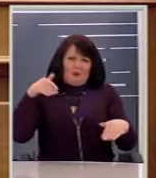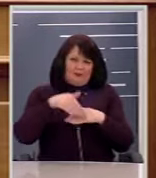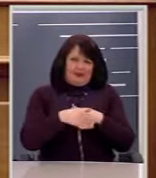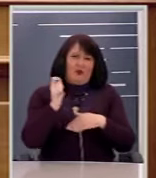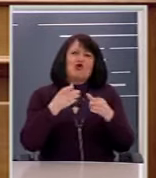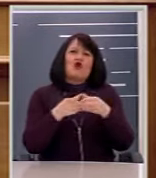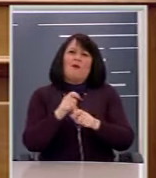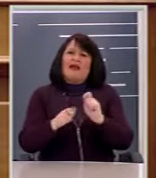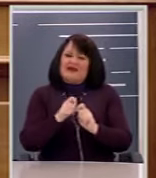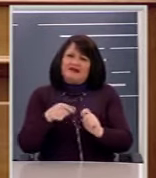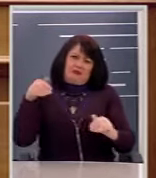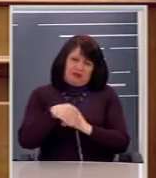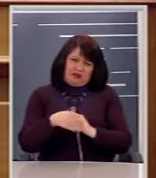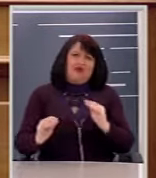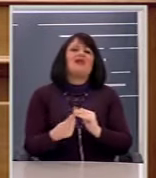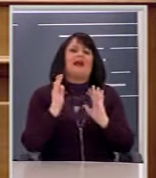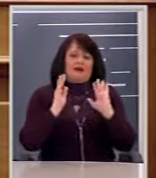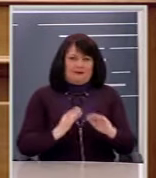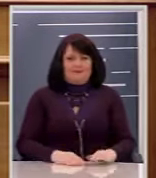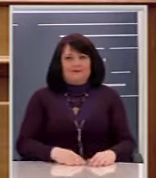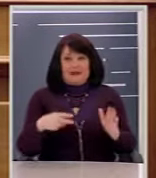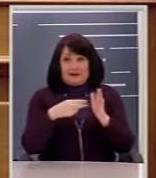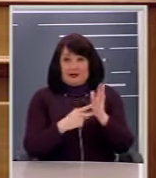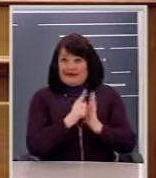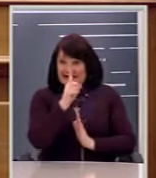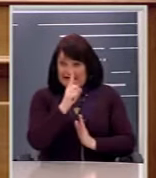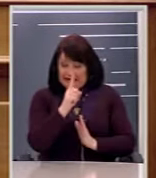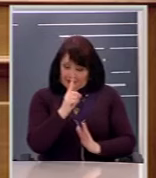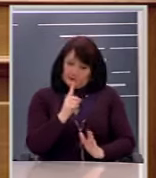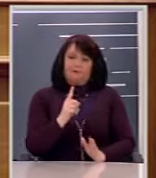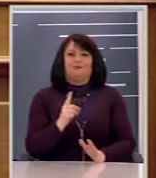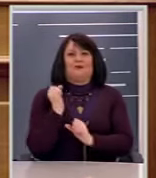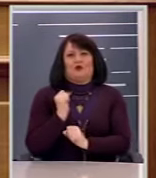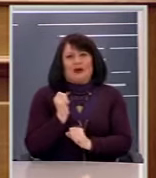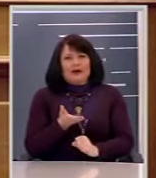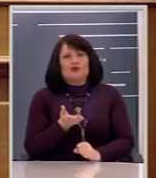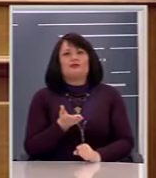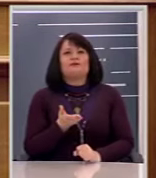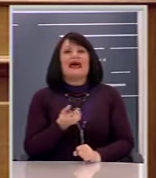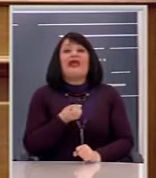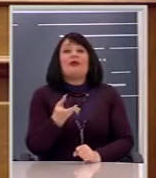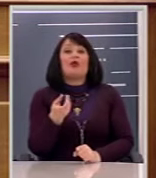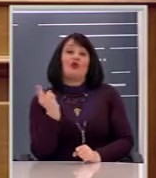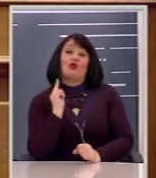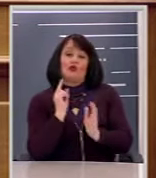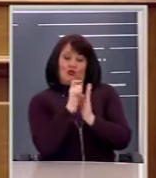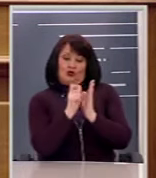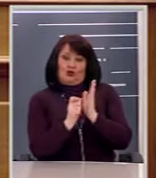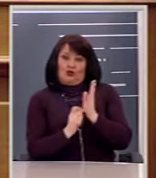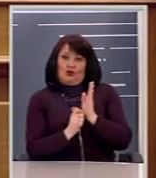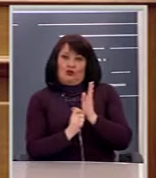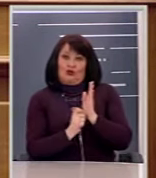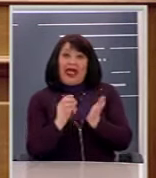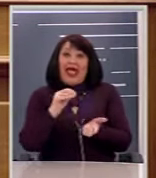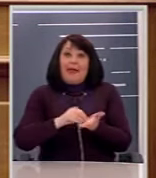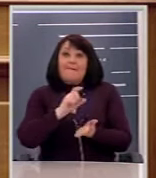οποία στις 12 Απρίλου του 2011, με αριθμό πρωτοκόλλου επικαίρων